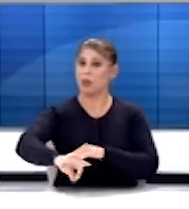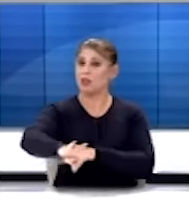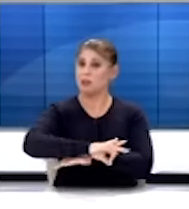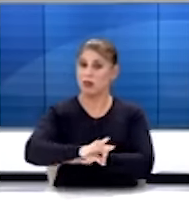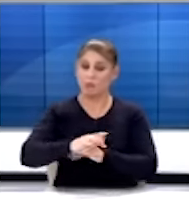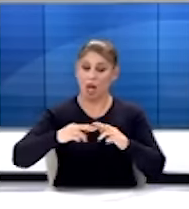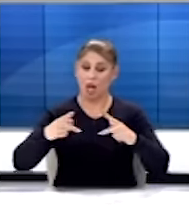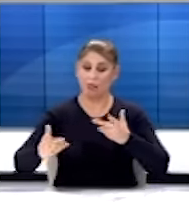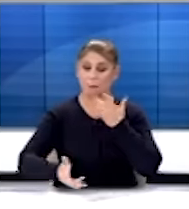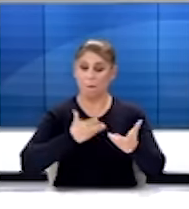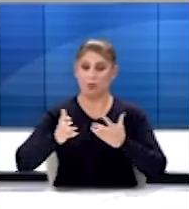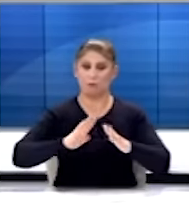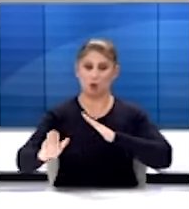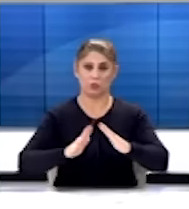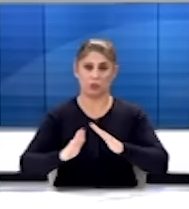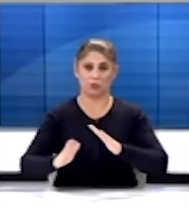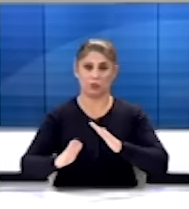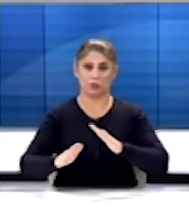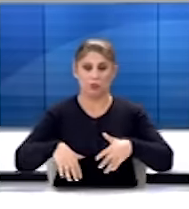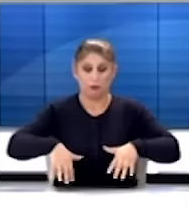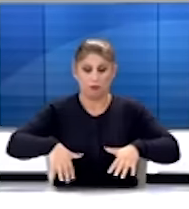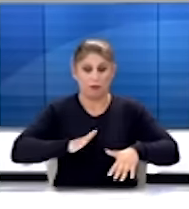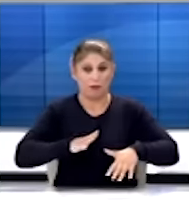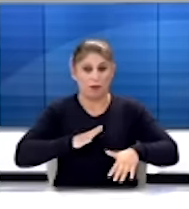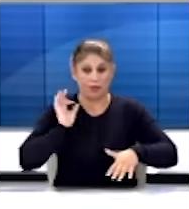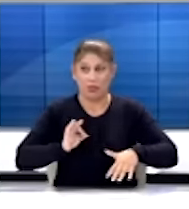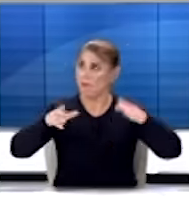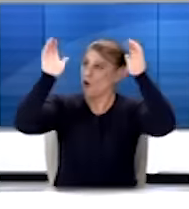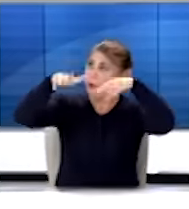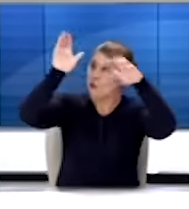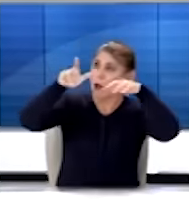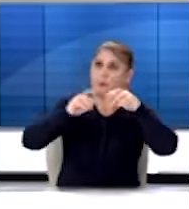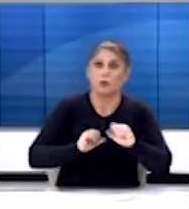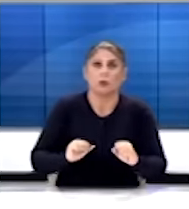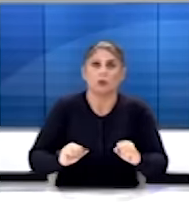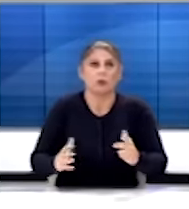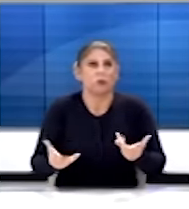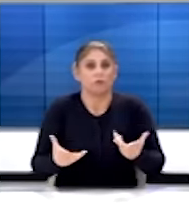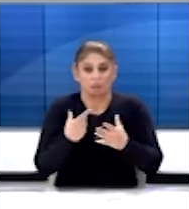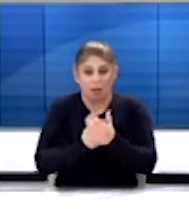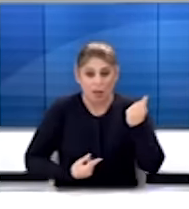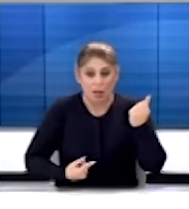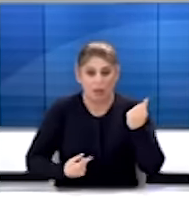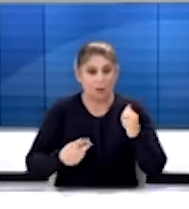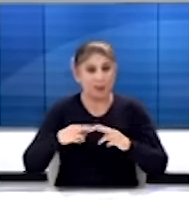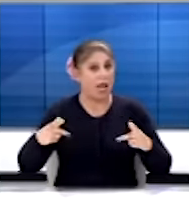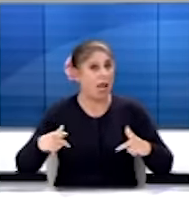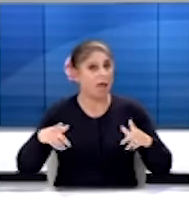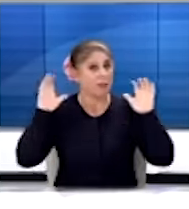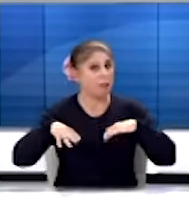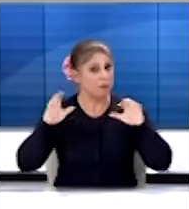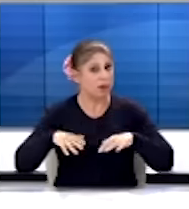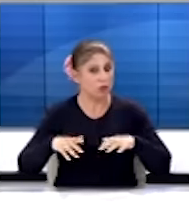σχεδιασμού αντιπυρικής προστασίας. Τρέμουν οι κάτοικοι σε κάθε νεροποντή λόγω της έλλειψης των αντιπλημμυρικών